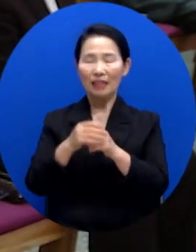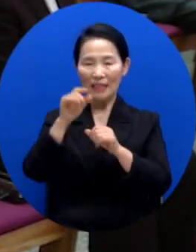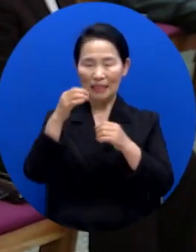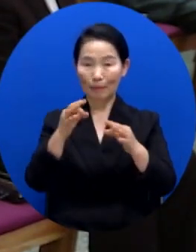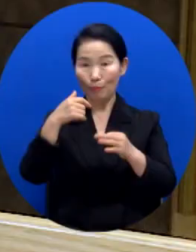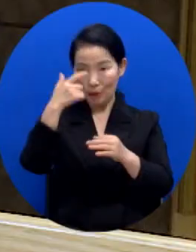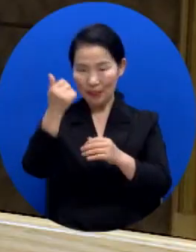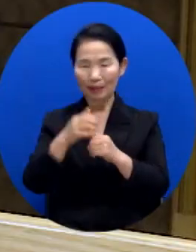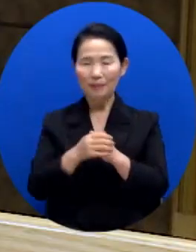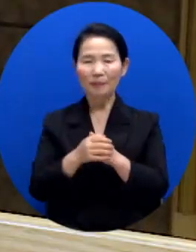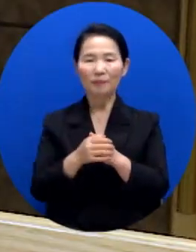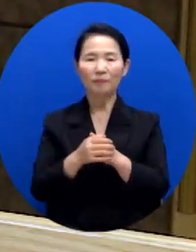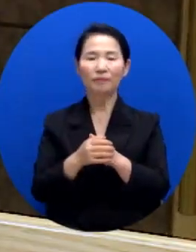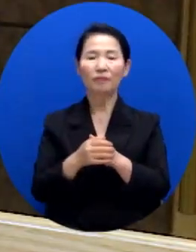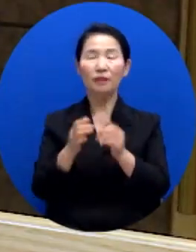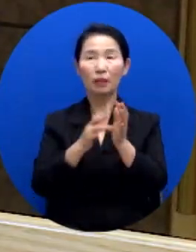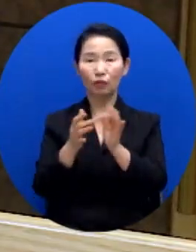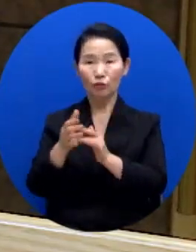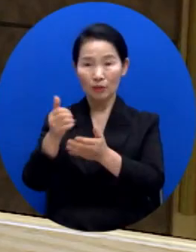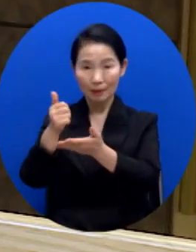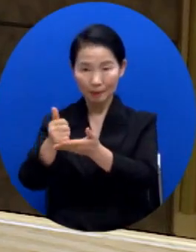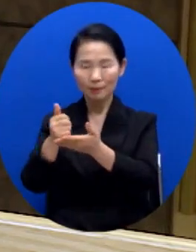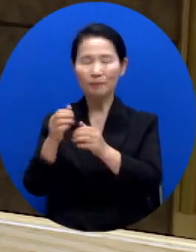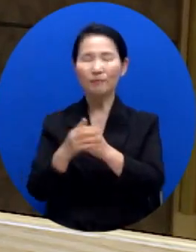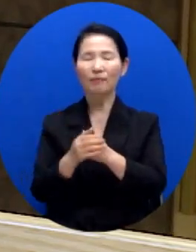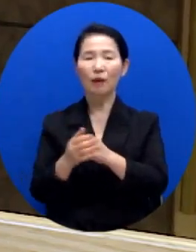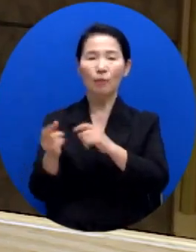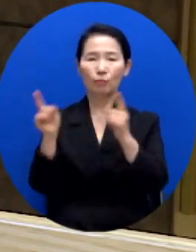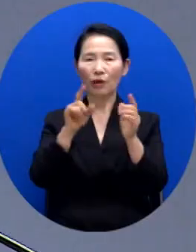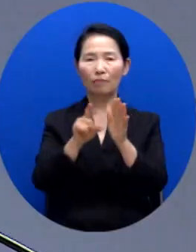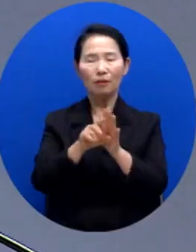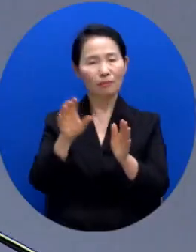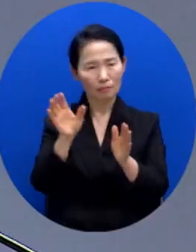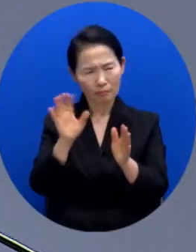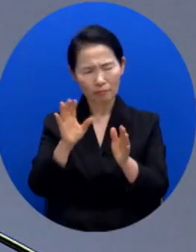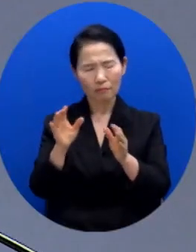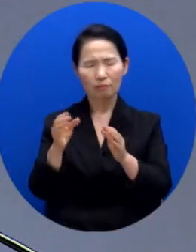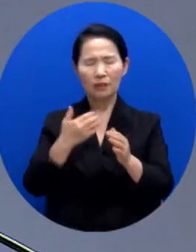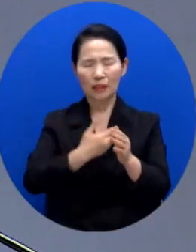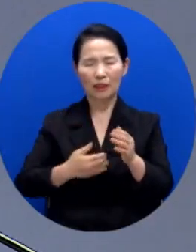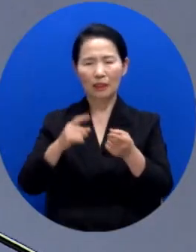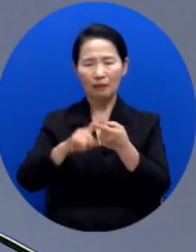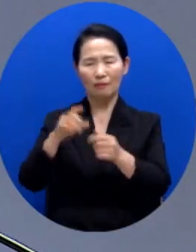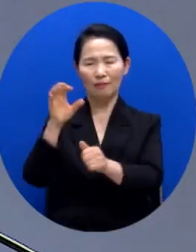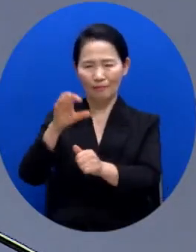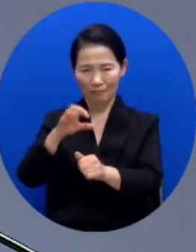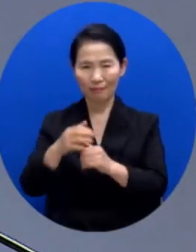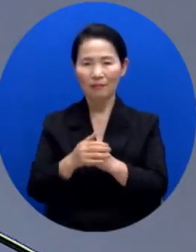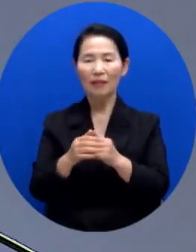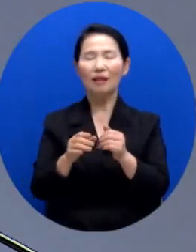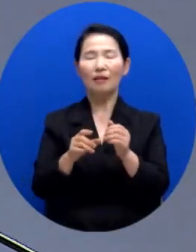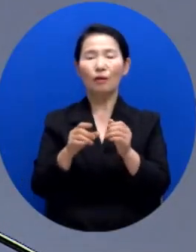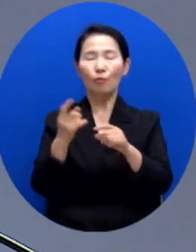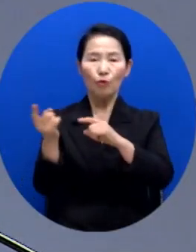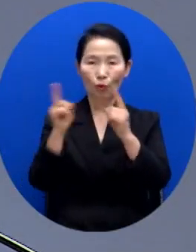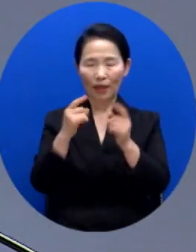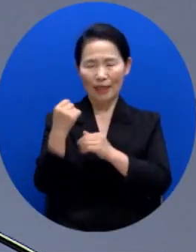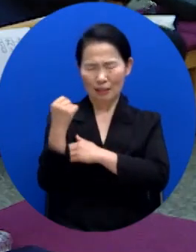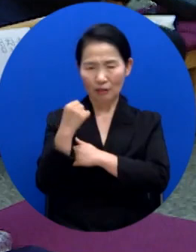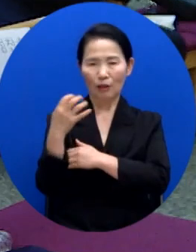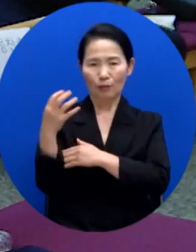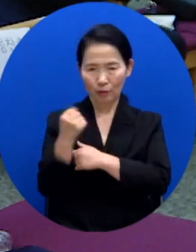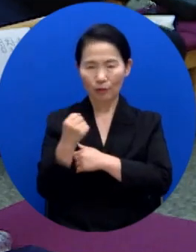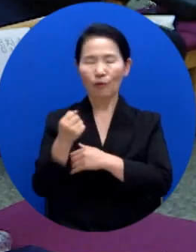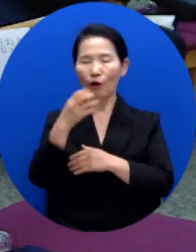목사는 예수님께서 예수의 부활을 믿지 않는 제자들이 꽃이 졌다며 부활의 능력을 품고 거룩한 하늘의 사람으로 살아가는